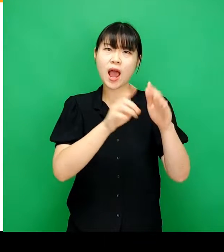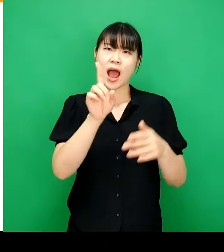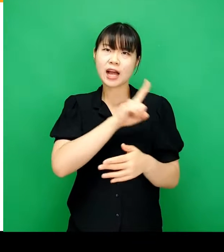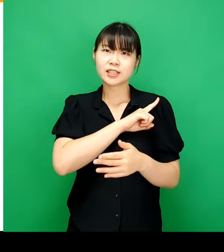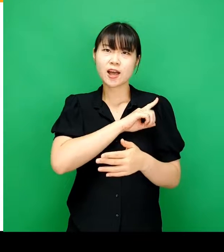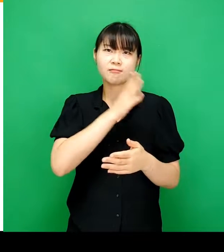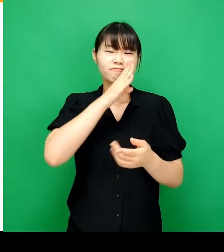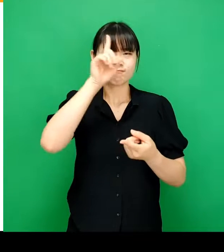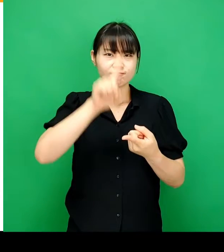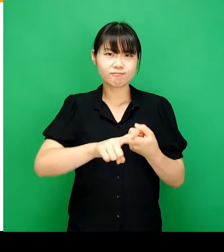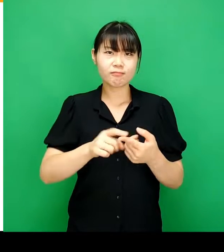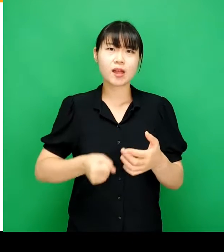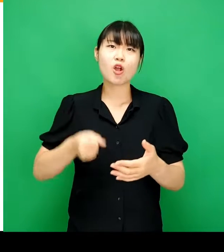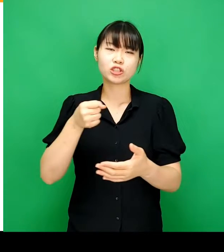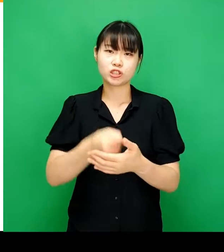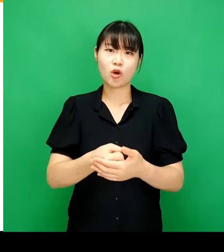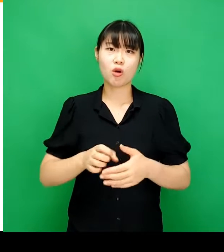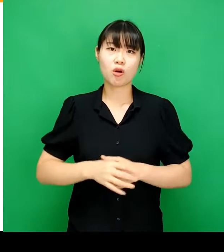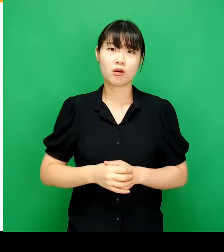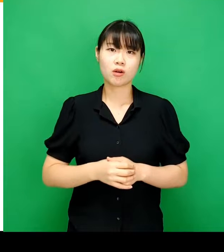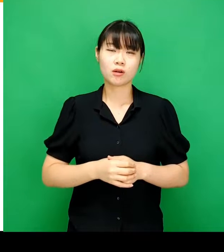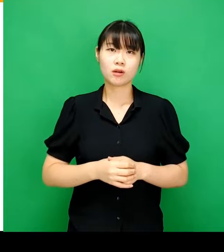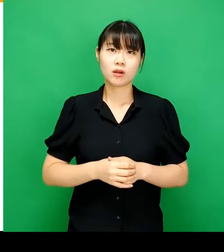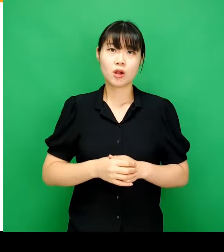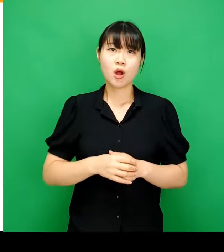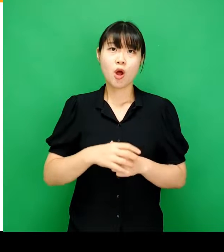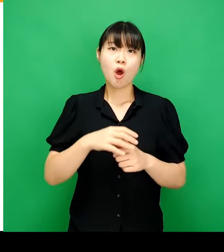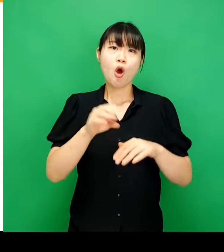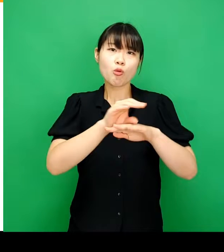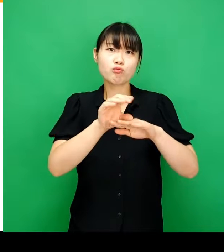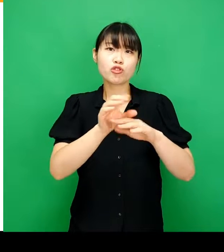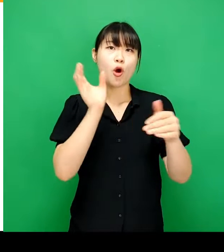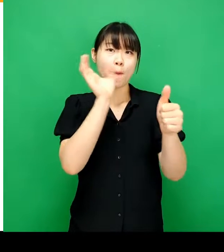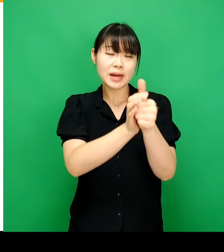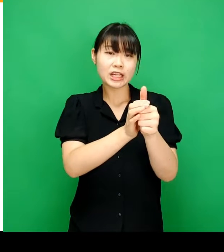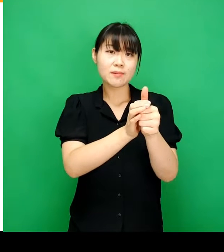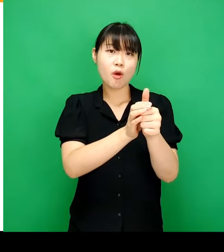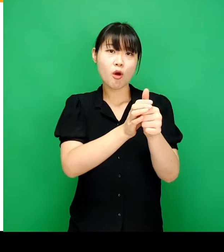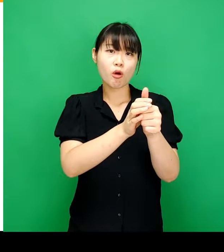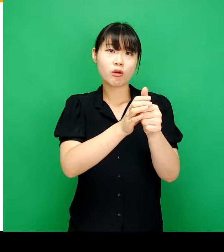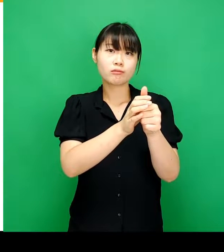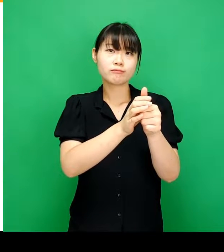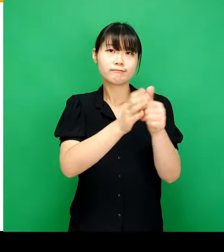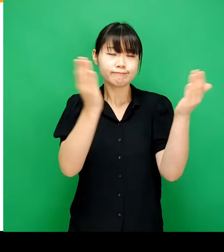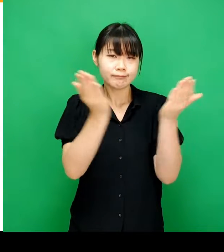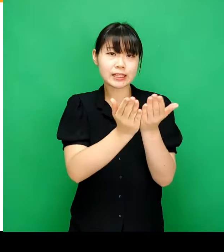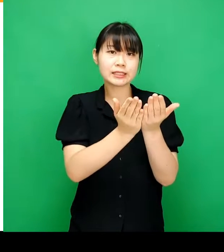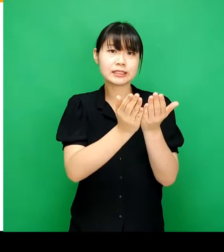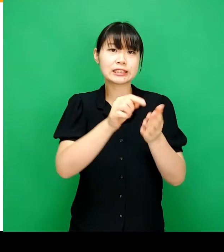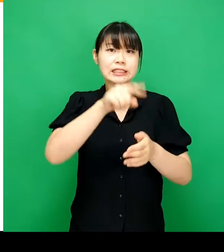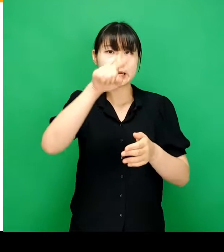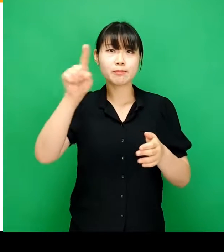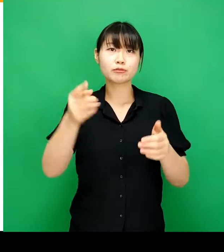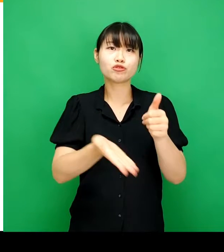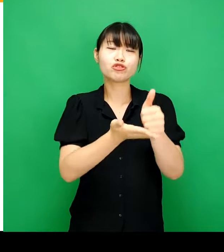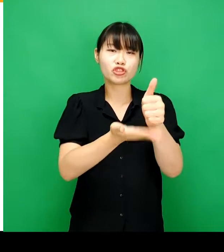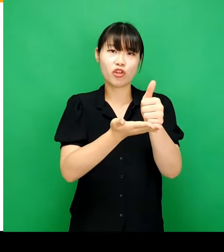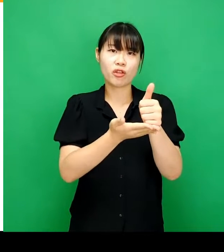가장 적합할지 결정해야 합니다. 물론 컴퓨터에 맡기면 적합한 그래프를 추천해